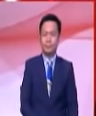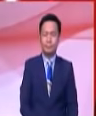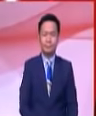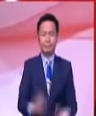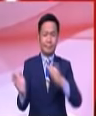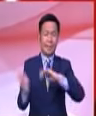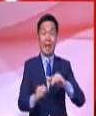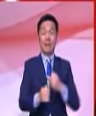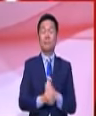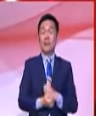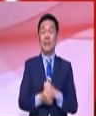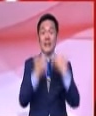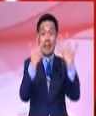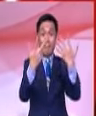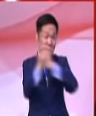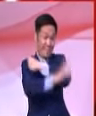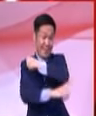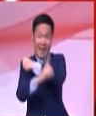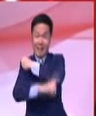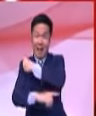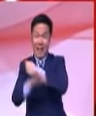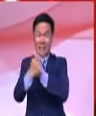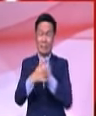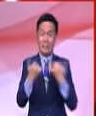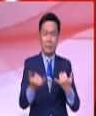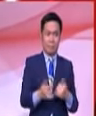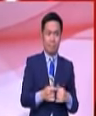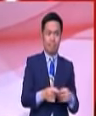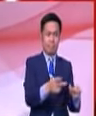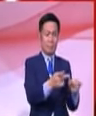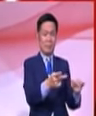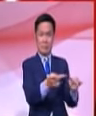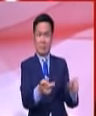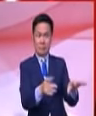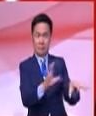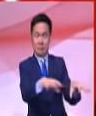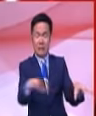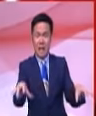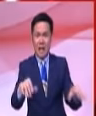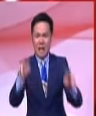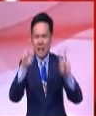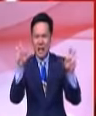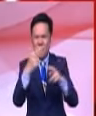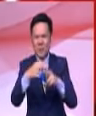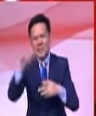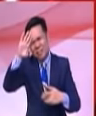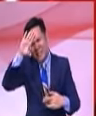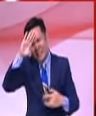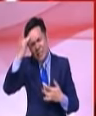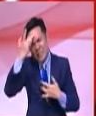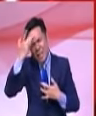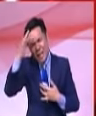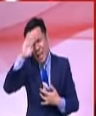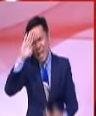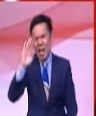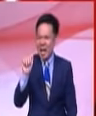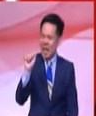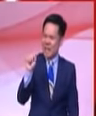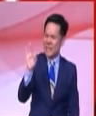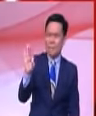8 daerah di negeri ini diisytihar sebagai kawasan penularan demam babi Afrika ASF. Timbalan Ketua Menteri yang juga